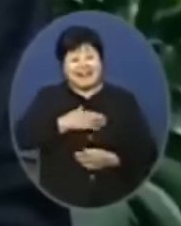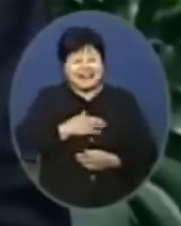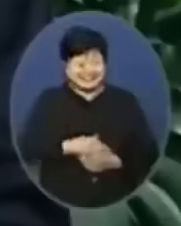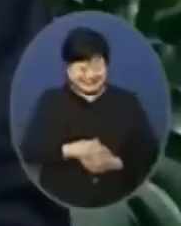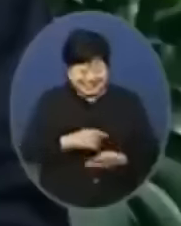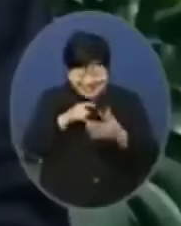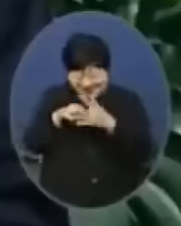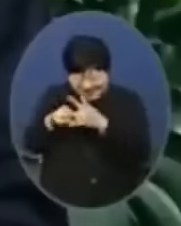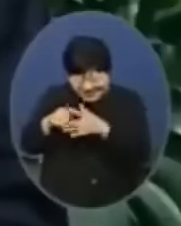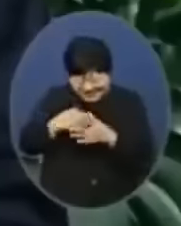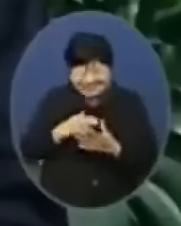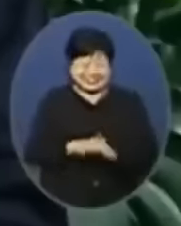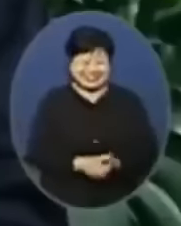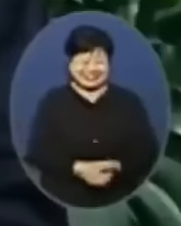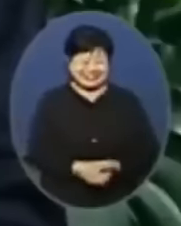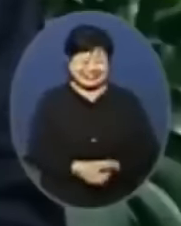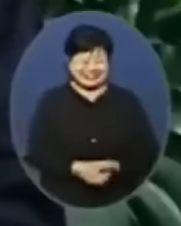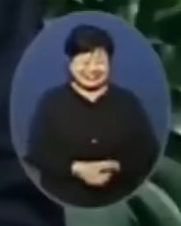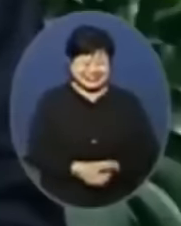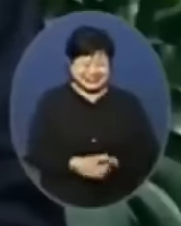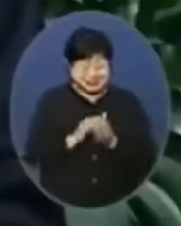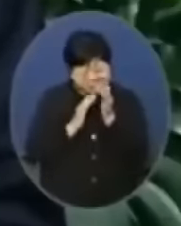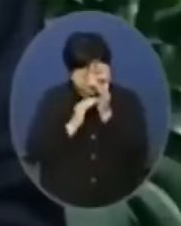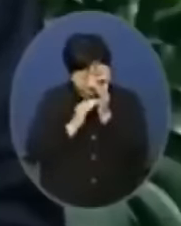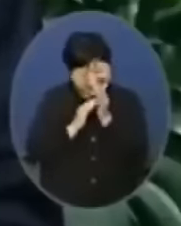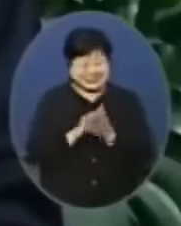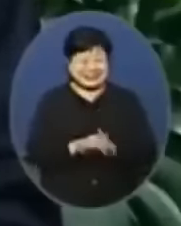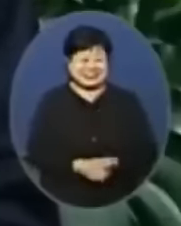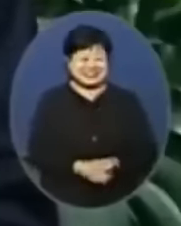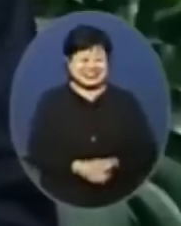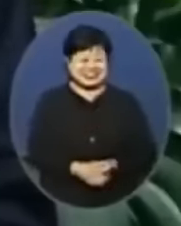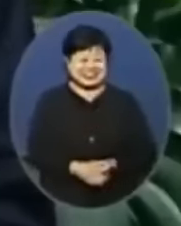것입니다. 그 말은 하지 말아야 돼요.